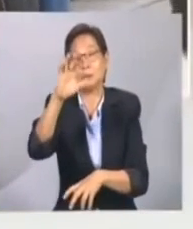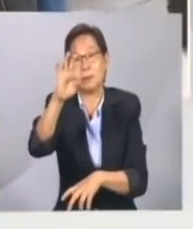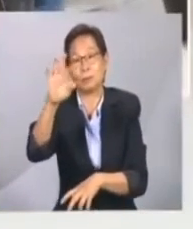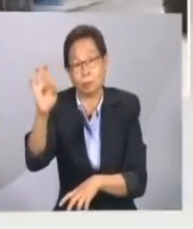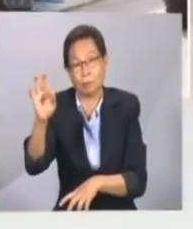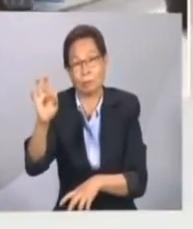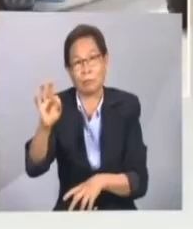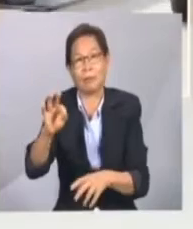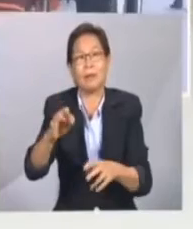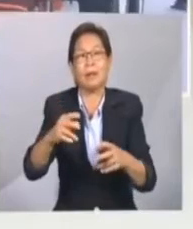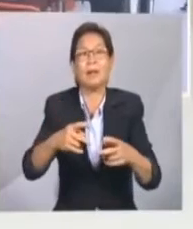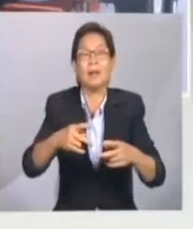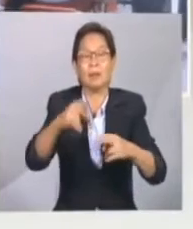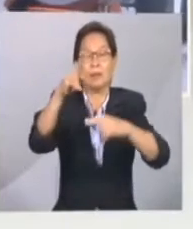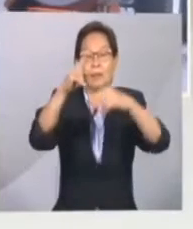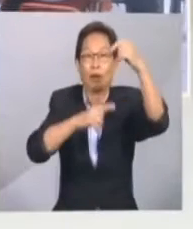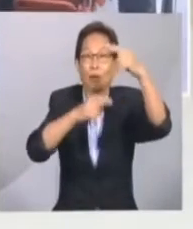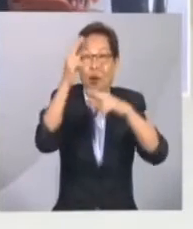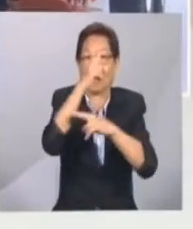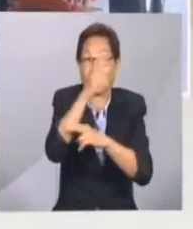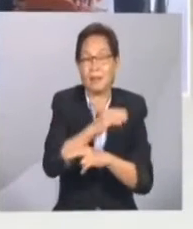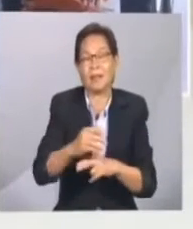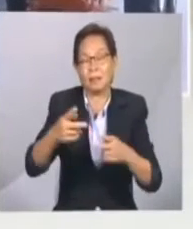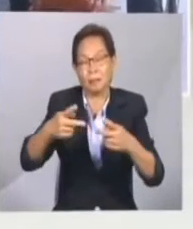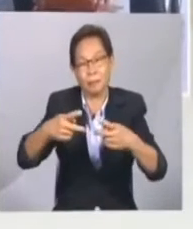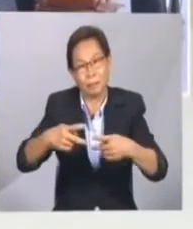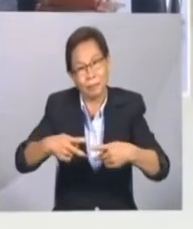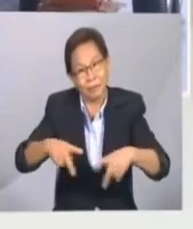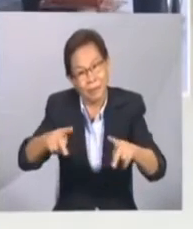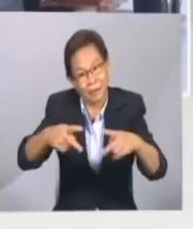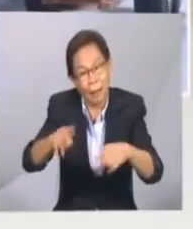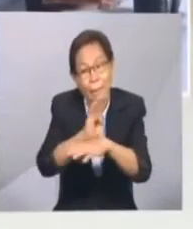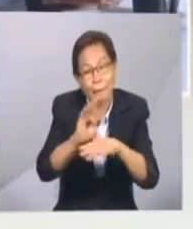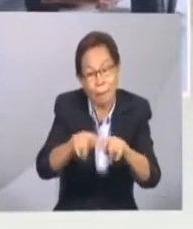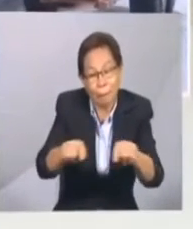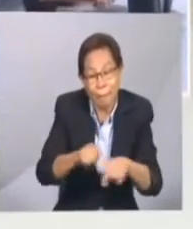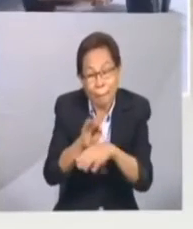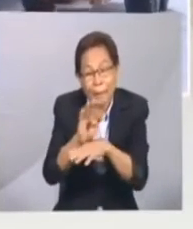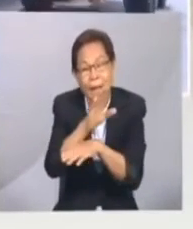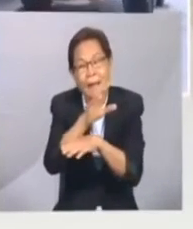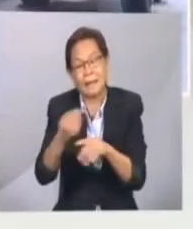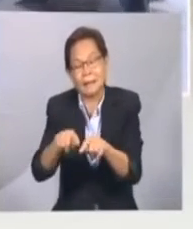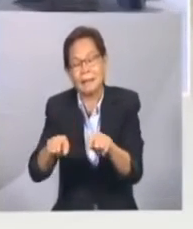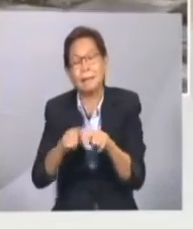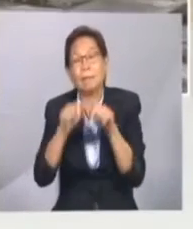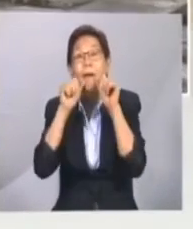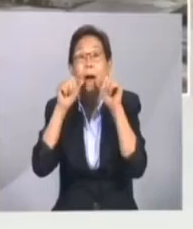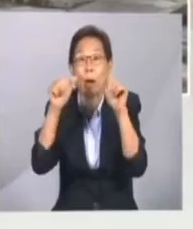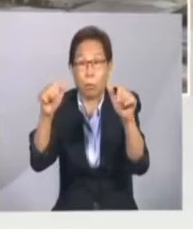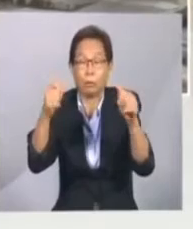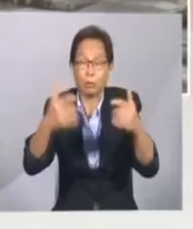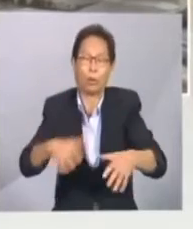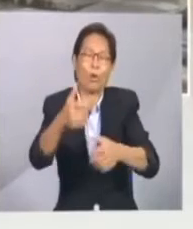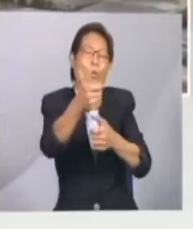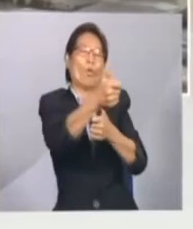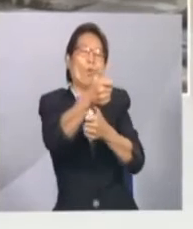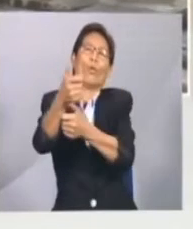8,599 premis kerajaan, premis perniagaan dan kawasan-kawasan awam yang